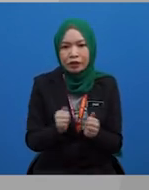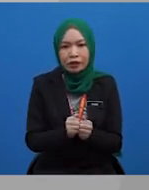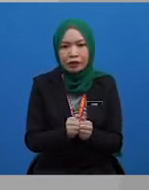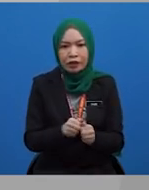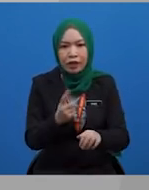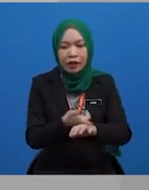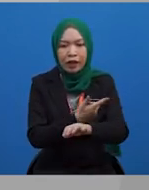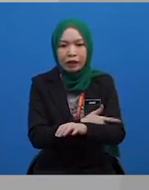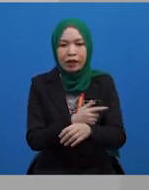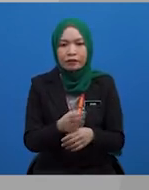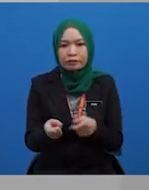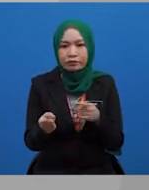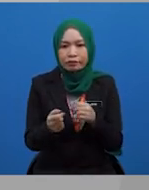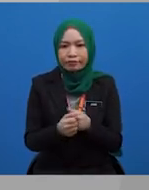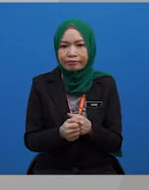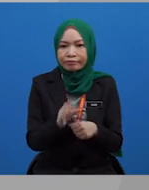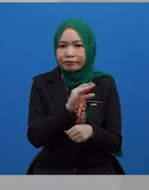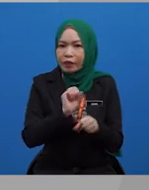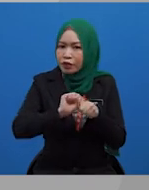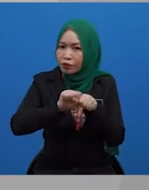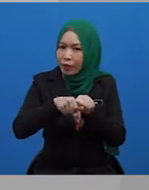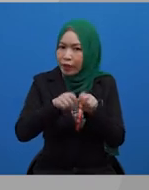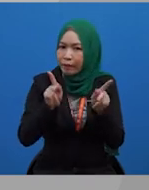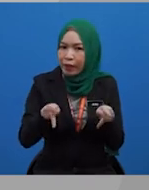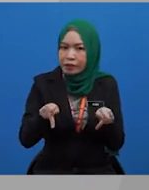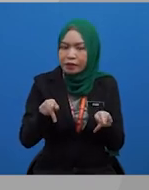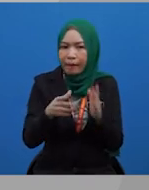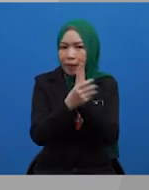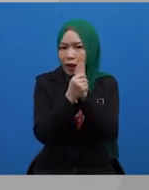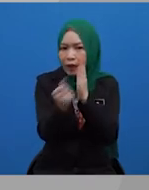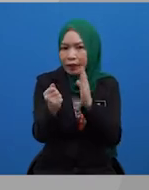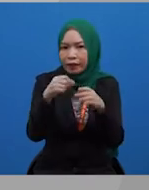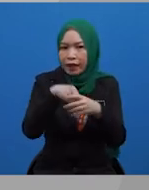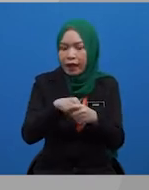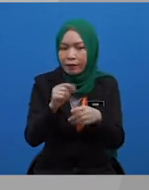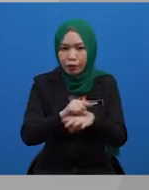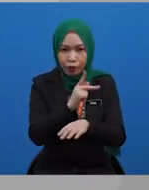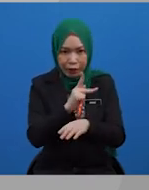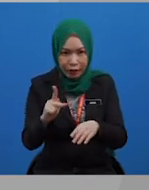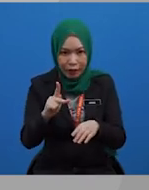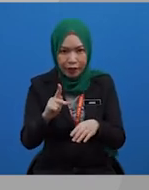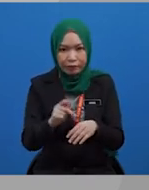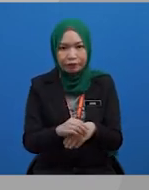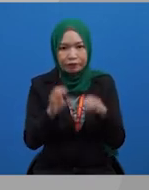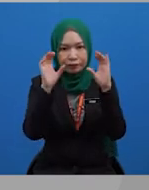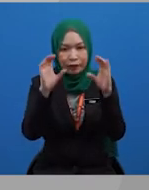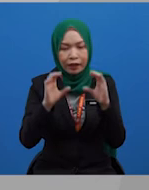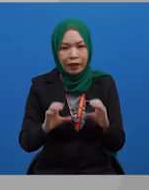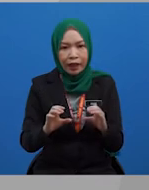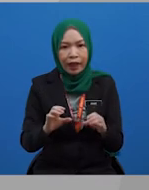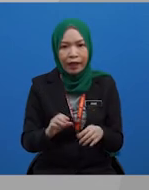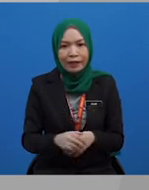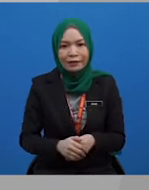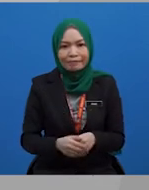latihan menjawab soalan supaya pelajar boleh mahir dalam menggunakan teknik-teknik menjawab